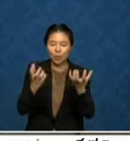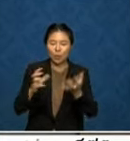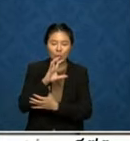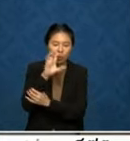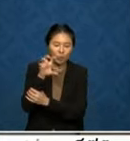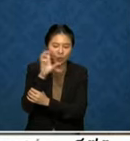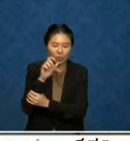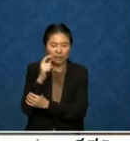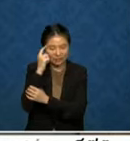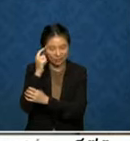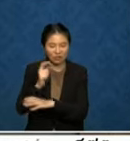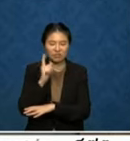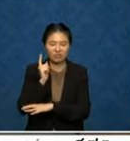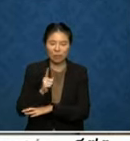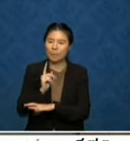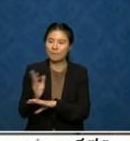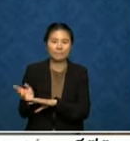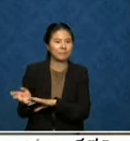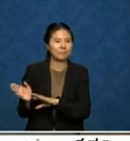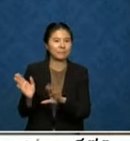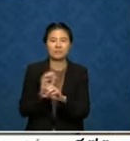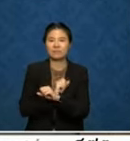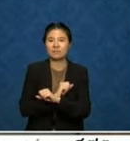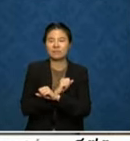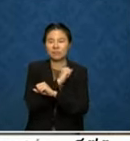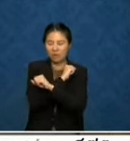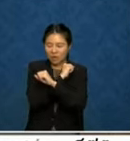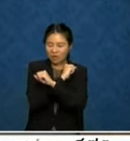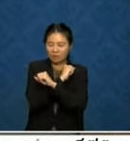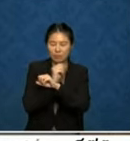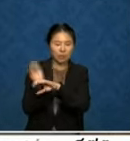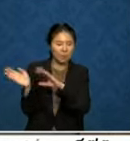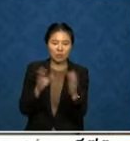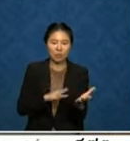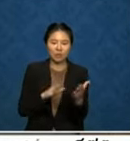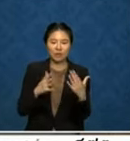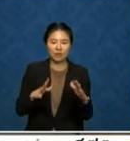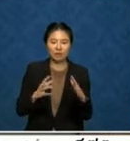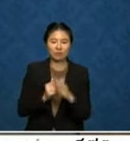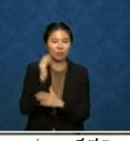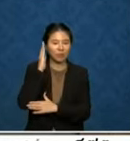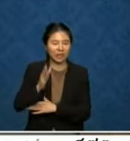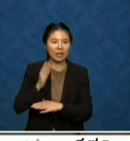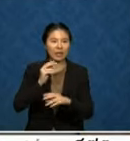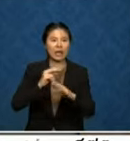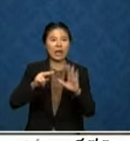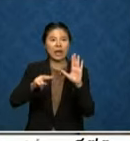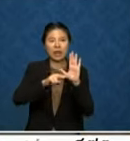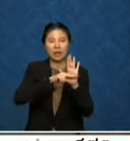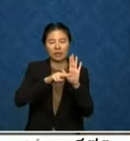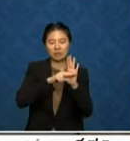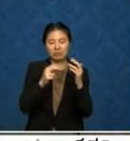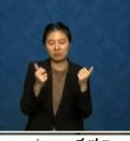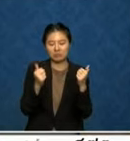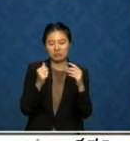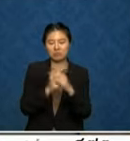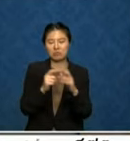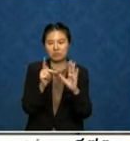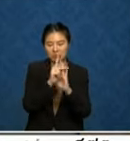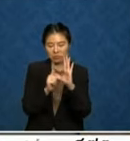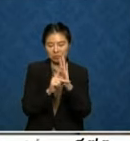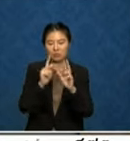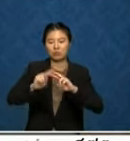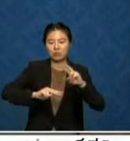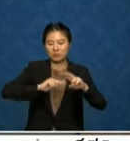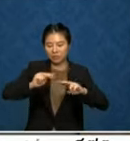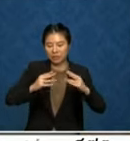ม่ควรจะมีอีกแล้วสื่อต่างๆนะฮะกฎหมายก็ต้องพยายามปิดช่องให้ได้สรุปสุด